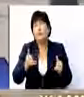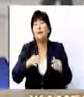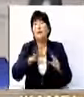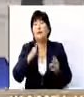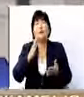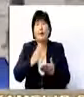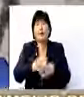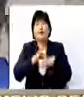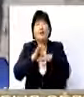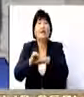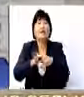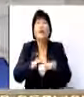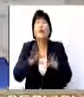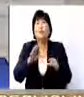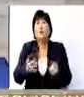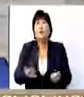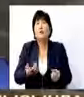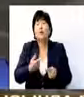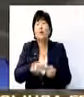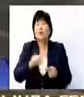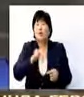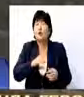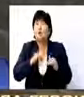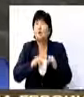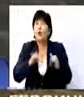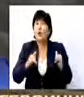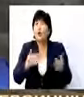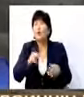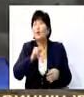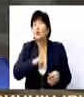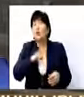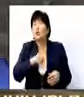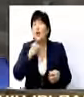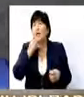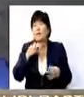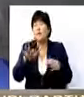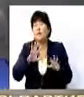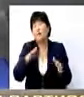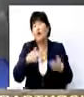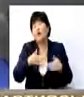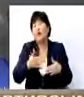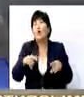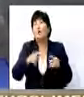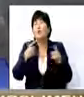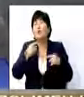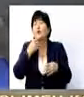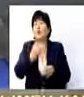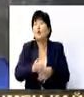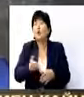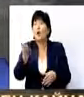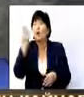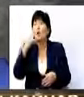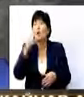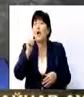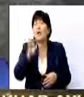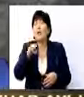бәрі бар. Енді жылдан жылға көбейіп жатыр заказдарымызда, жұмыстарымызда жақсарып жатыр, шүкір бәрі. Тоқырау кезеңінде тұралап қалған бұрынғы